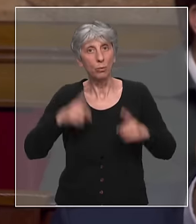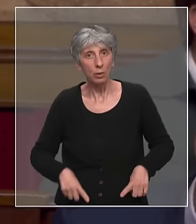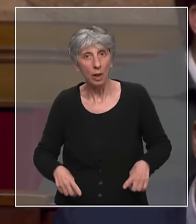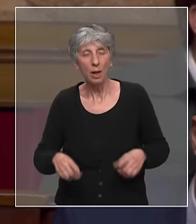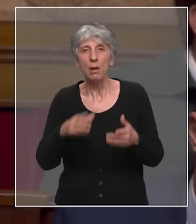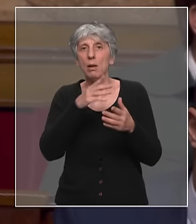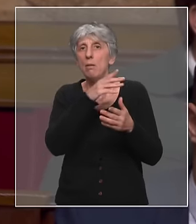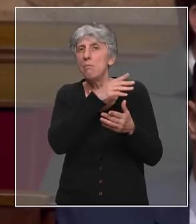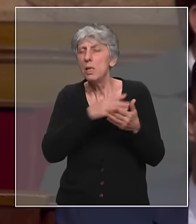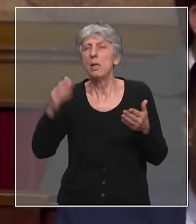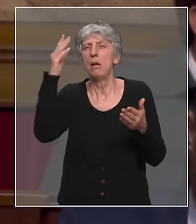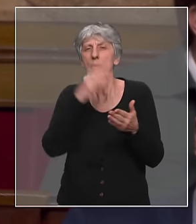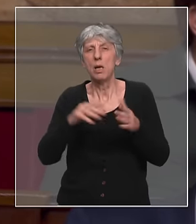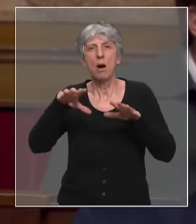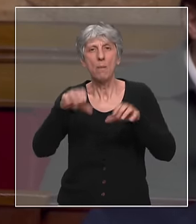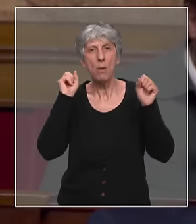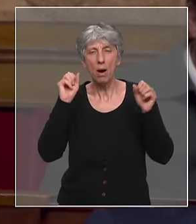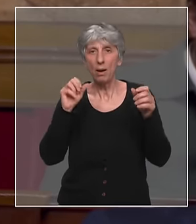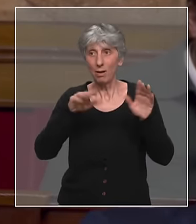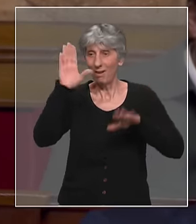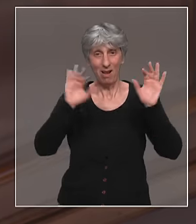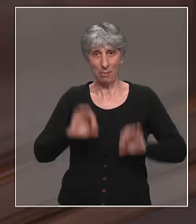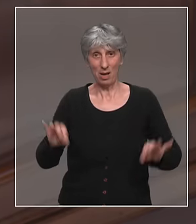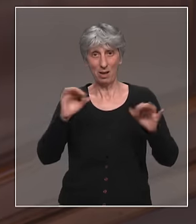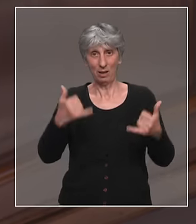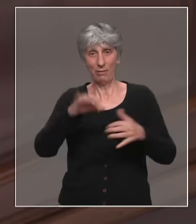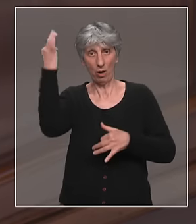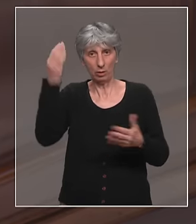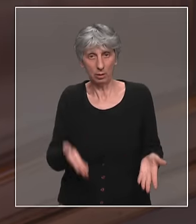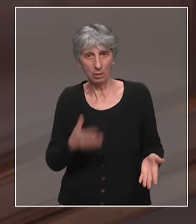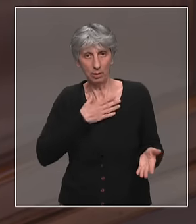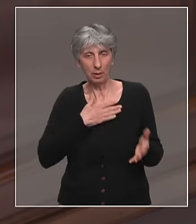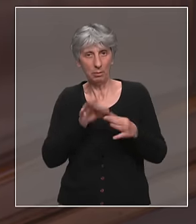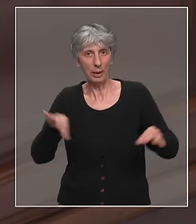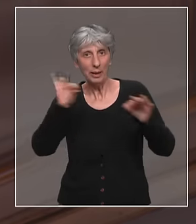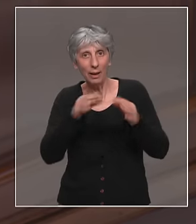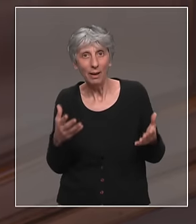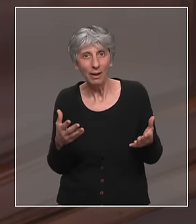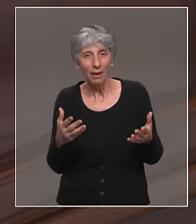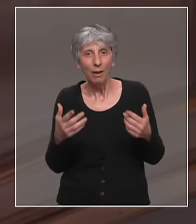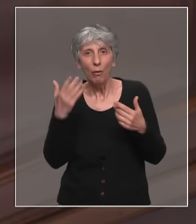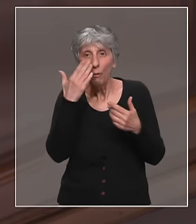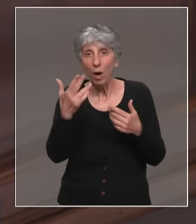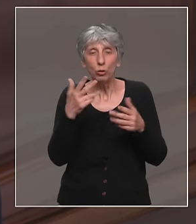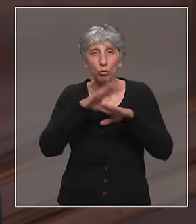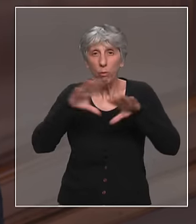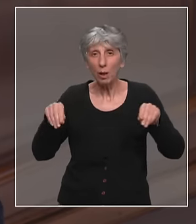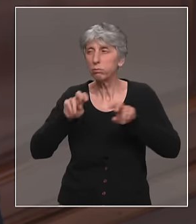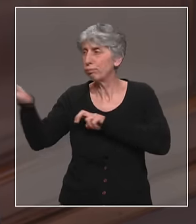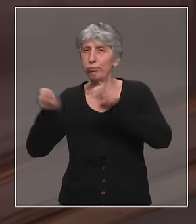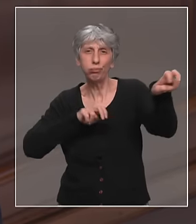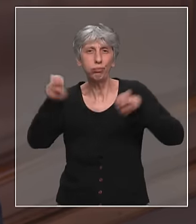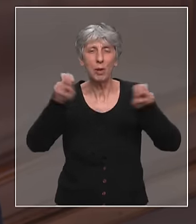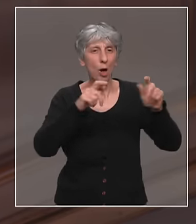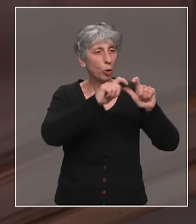centaines de milliers d'emplois non pourvus chaque jour dans notre pays. On se déplace tous ici dans nos circonscriptions, partout sur le terrain. On rencontre partout